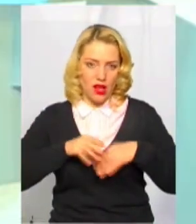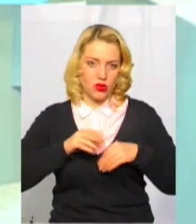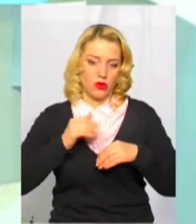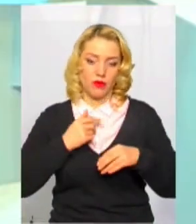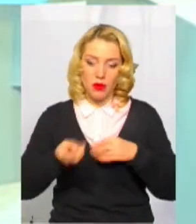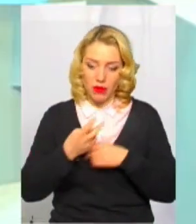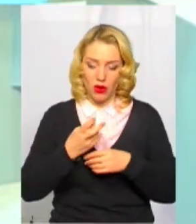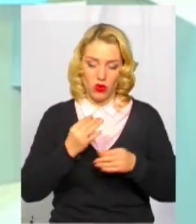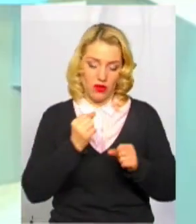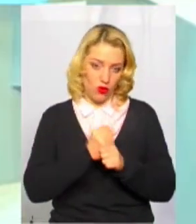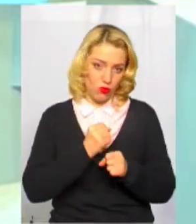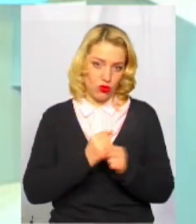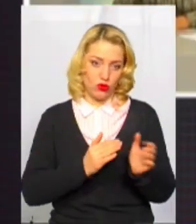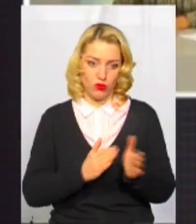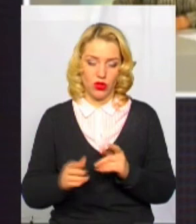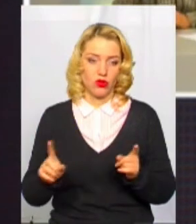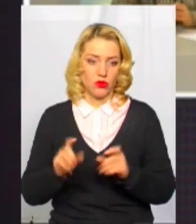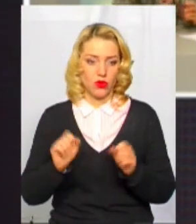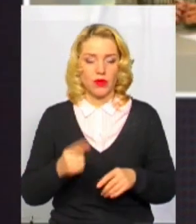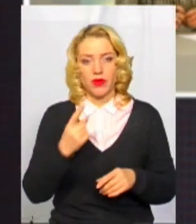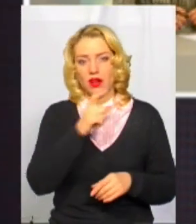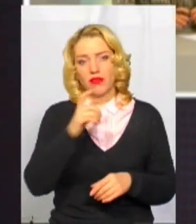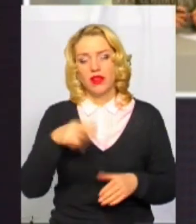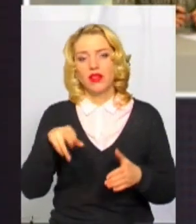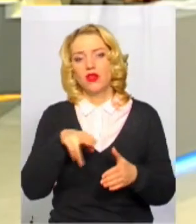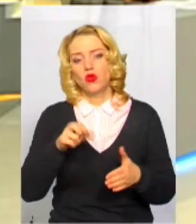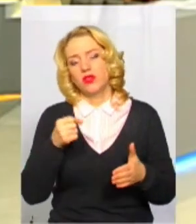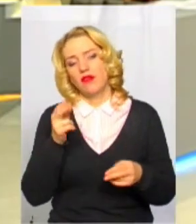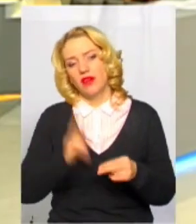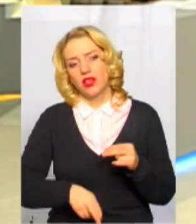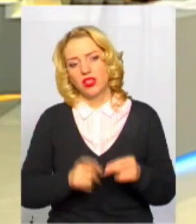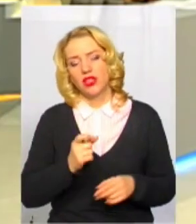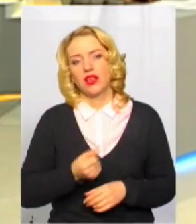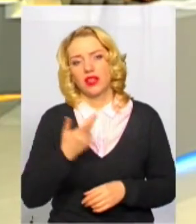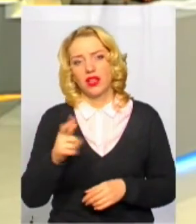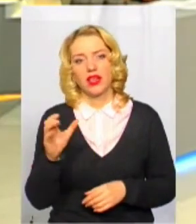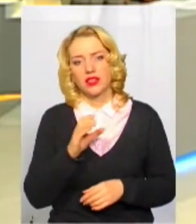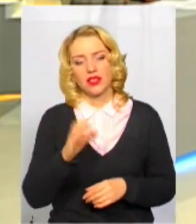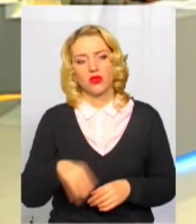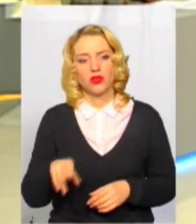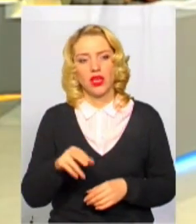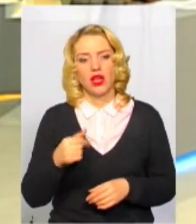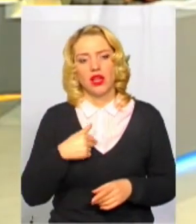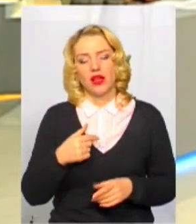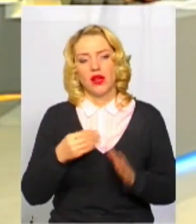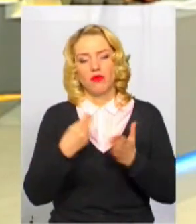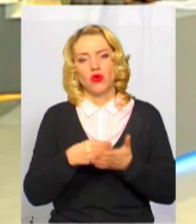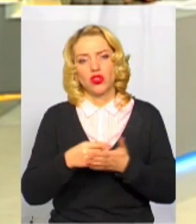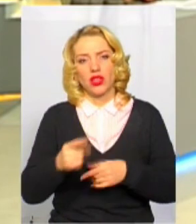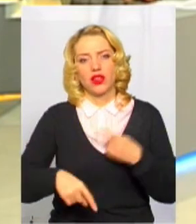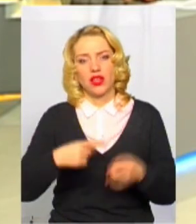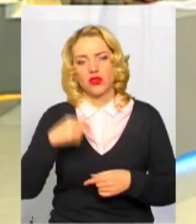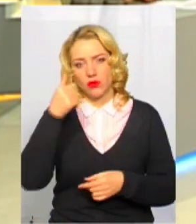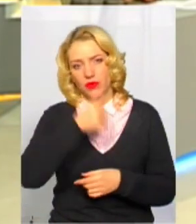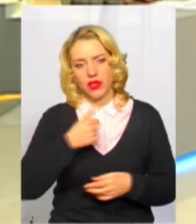в робочому порядку, все, що можливо. І менше хвилинки до завершення, буквально от в кілька секунд вкладіться, будь ласка, бюджет на наступний рік